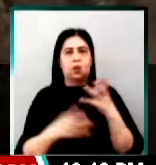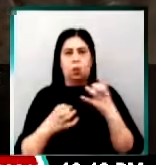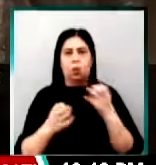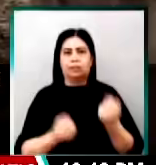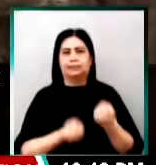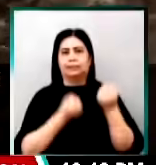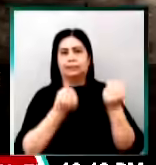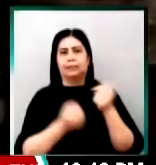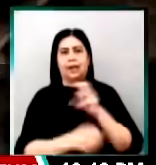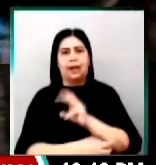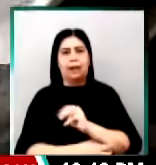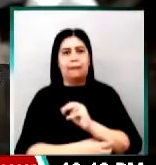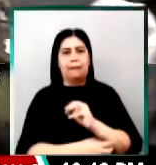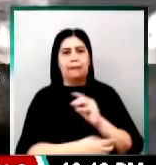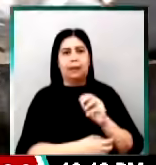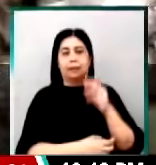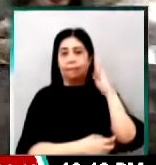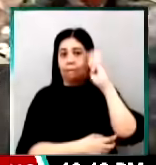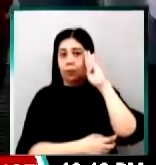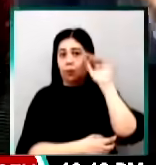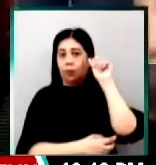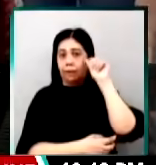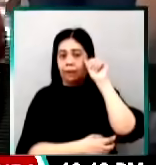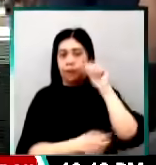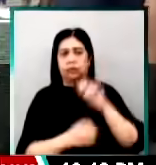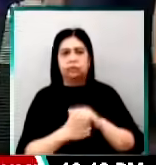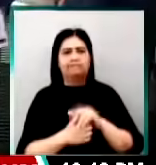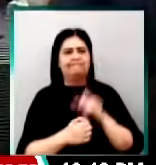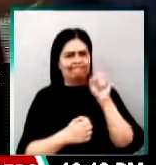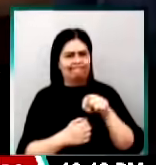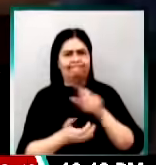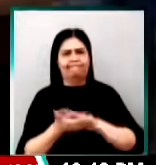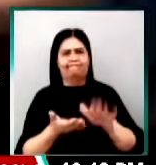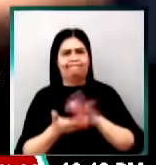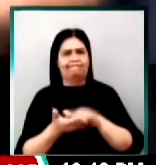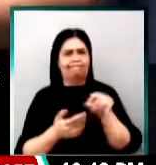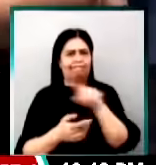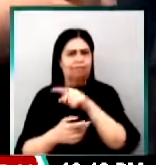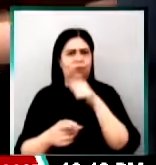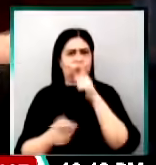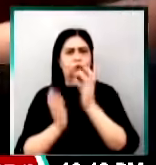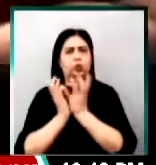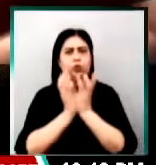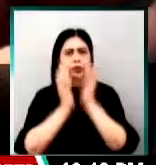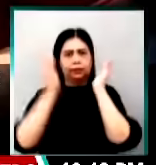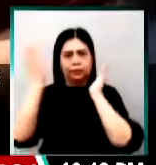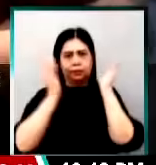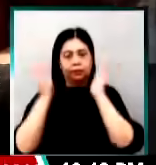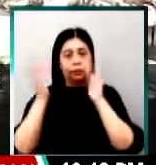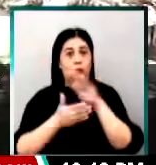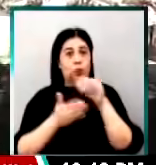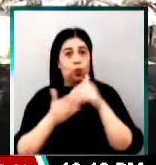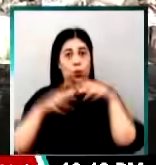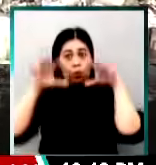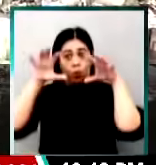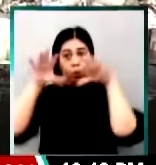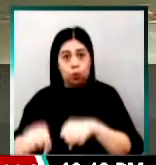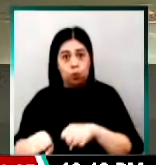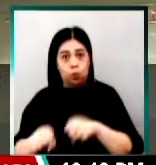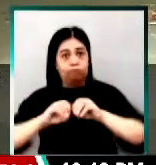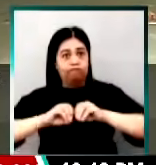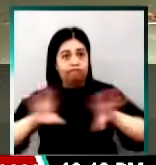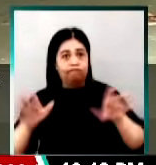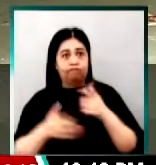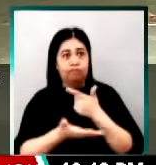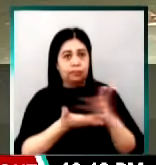MMDA Chairman Ben Hurabalos na paglinisin bilang community service ang lahat na mahuhuling nagkakalat o hindi